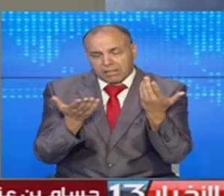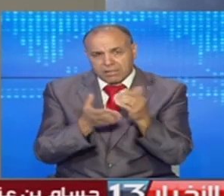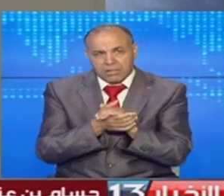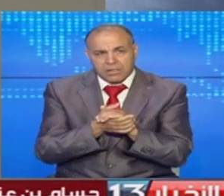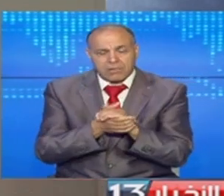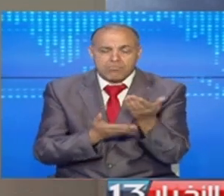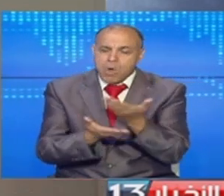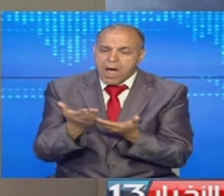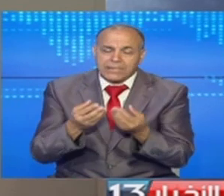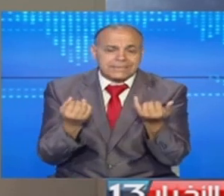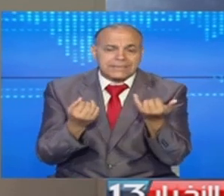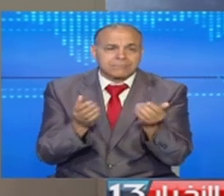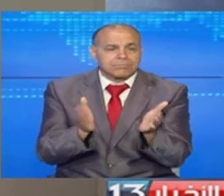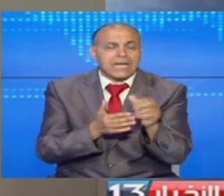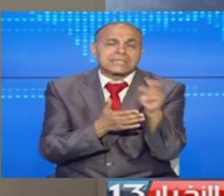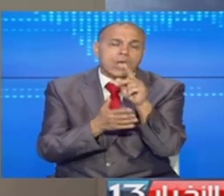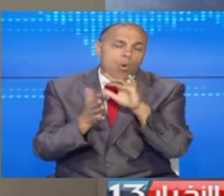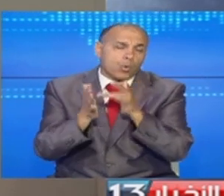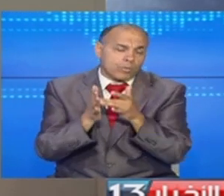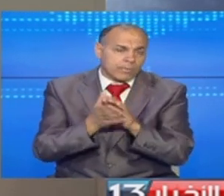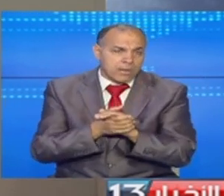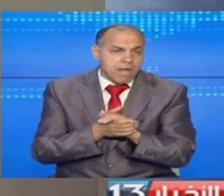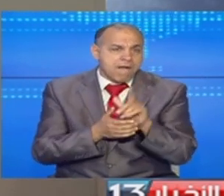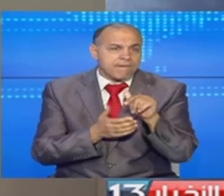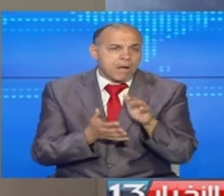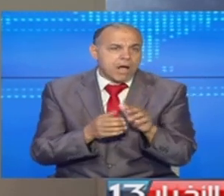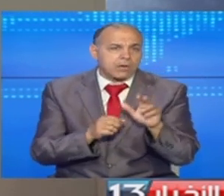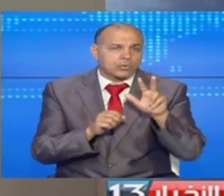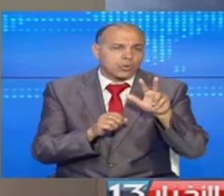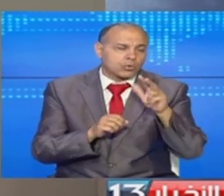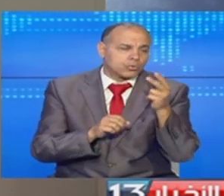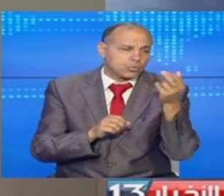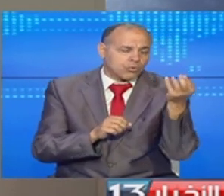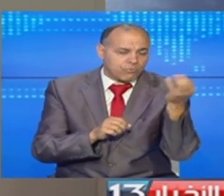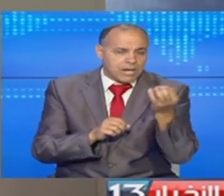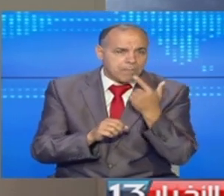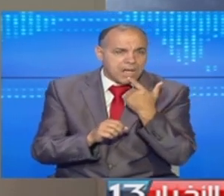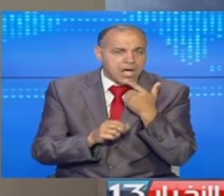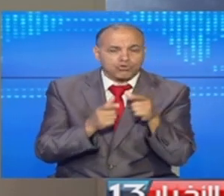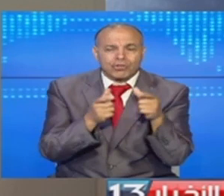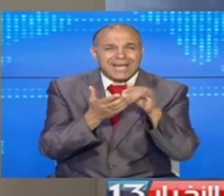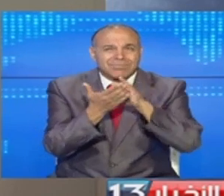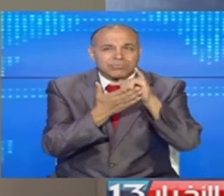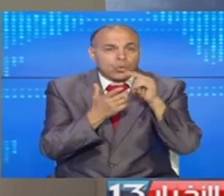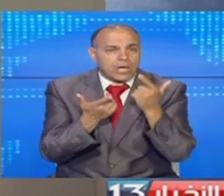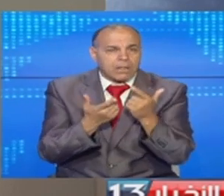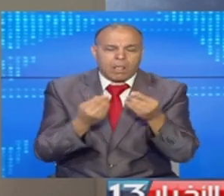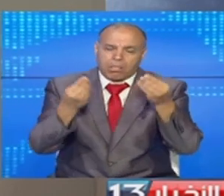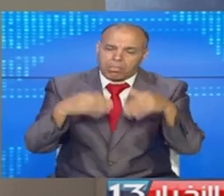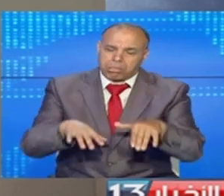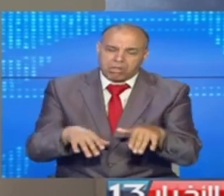في المعاملات بالنسبة للقطاع السياحي، وفما تقريبا 32% من وكالة الأسفار اللي